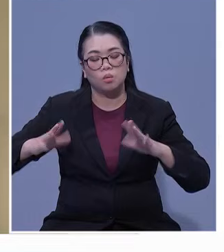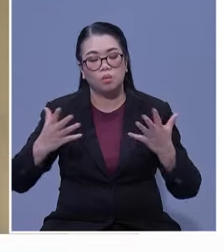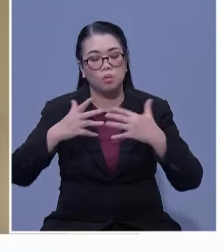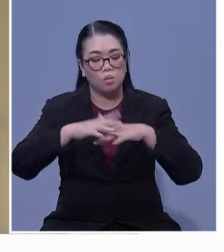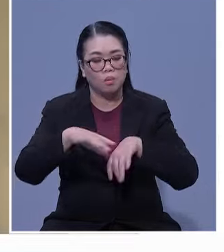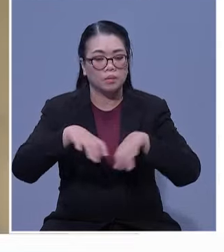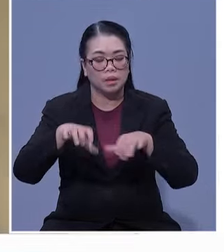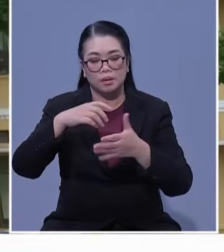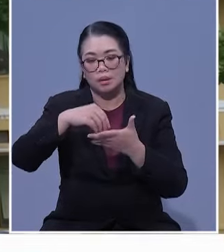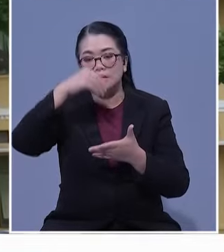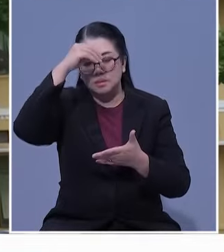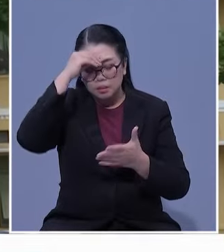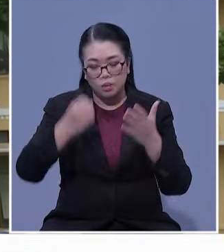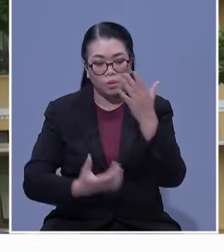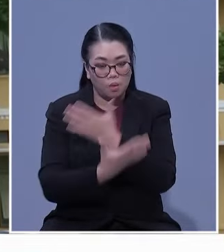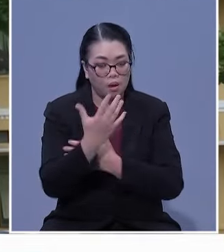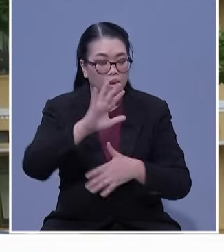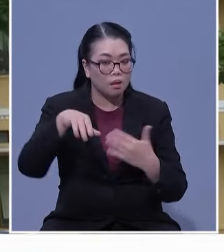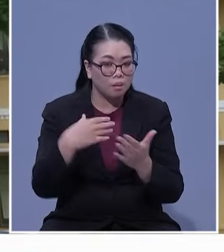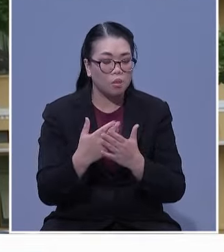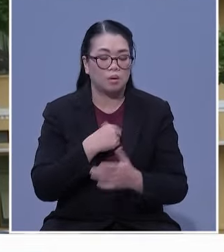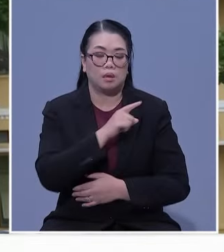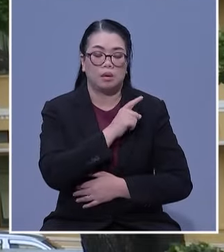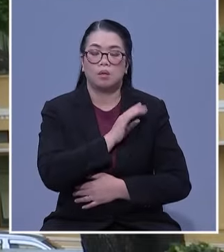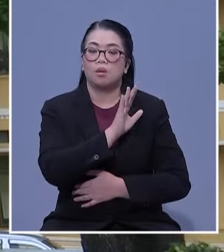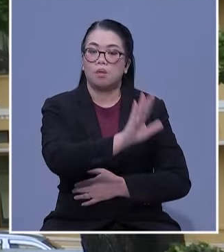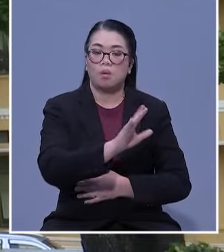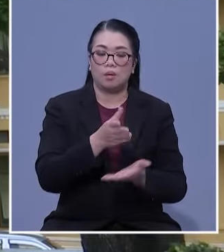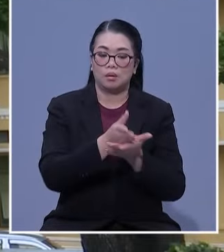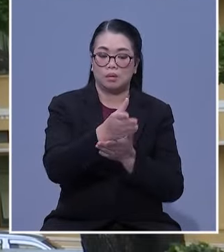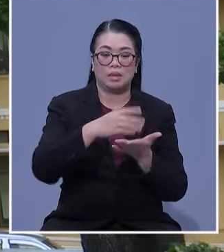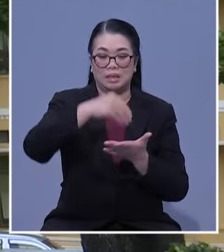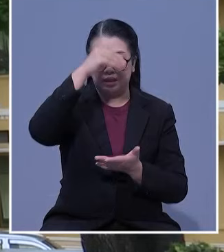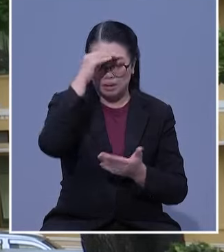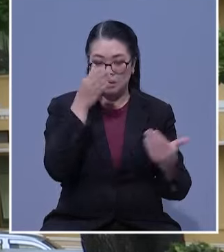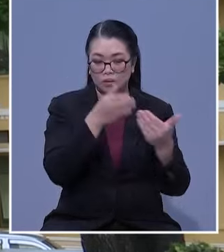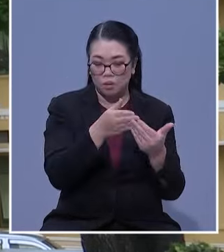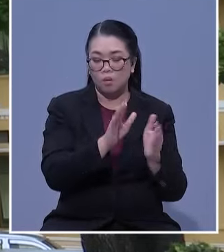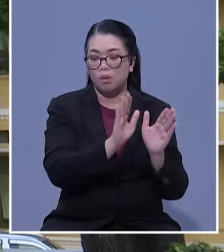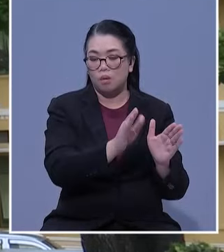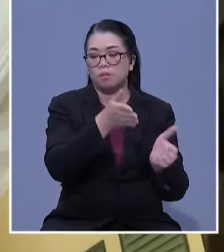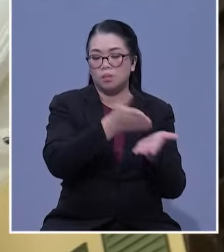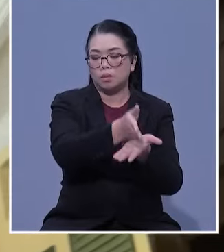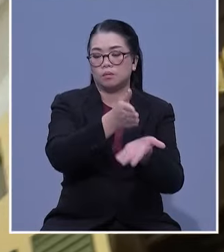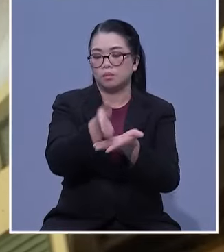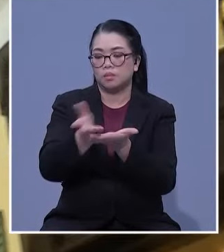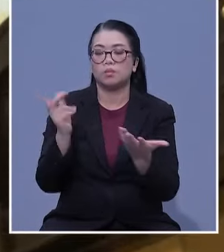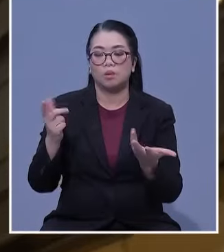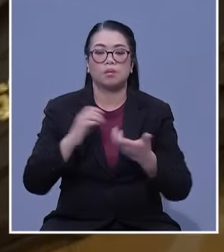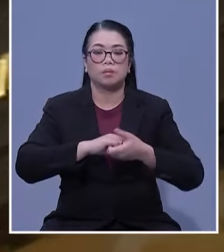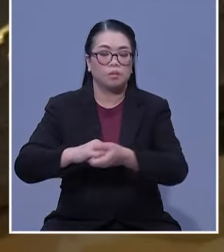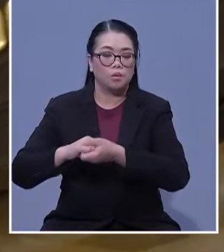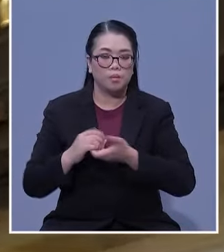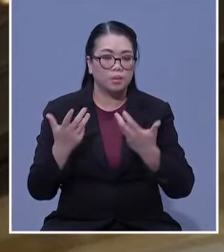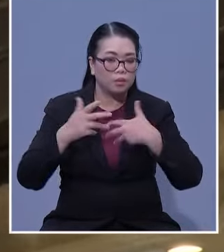จัดการการศึกษาการศึกษาไม่ใช่หน้าที่ของศึกษาธิการเพียงลำพังแต่ว่าทุกภาคส่วนเนี่ยต้องมาร่วมมือกันนะครับ